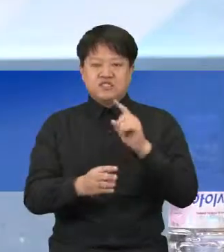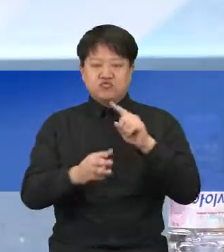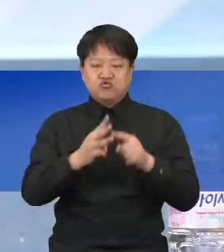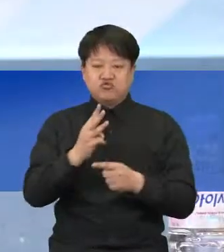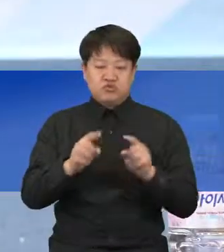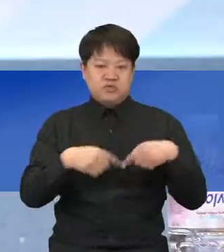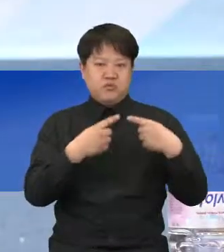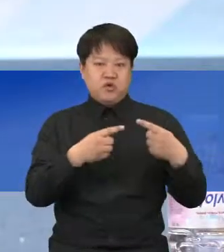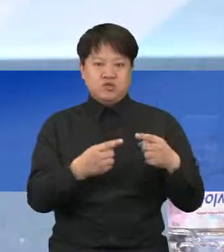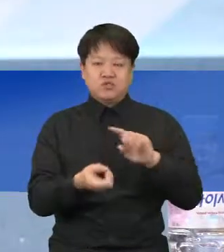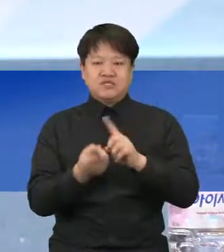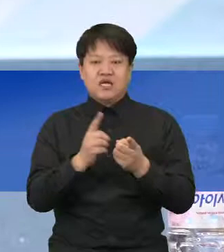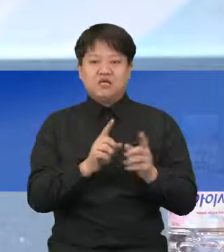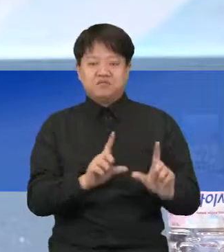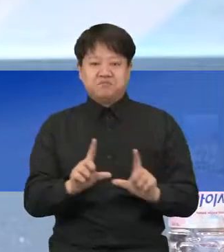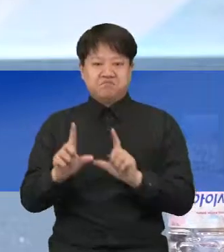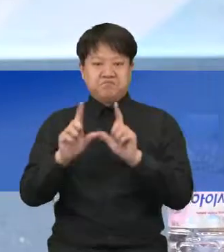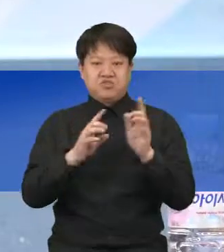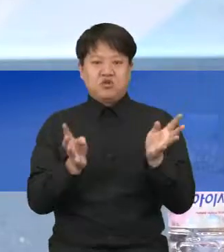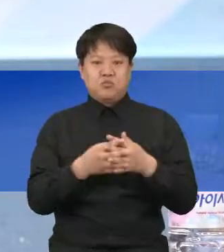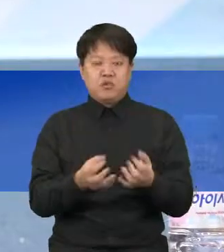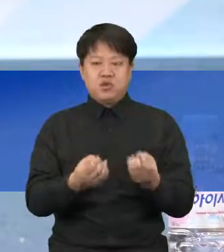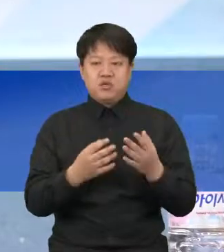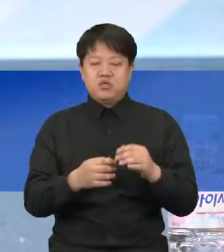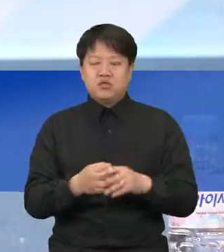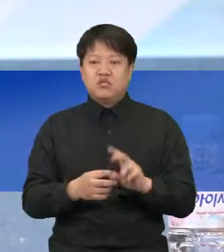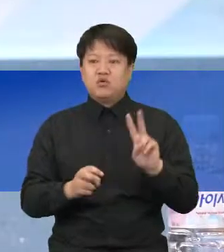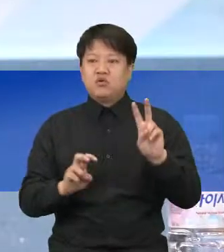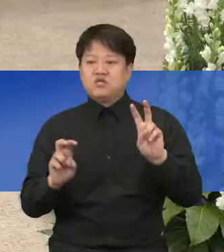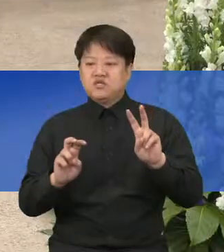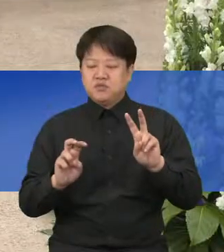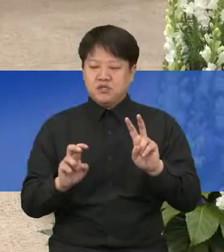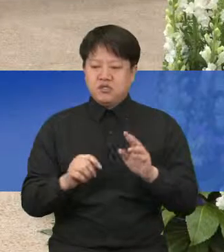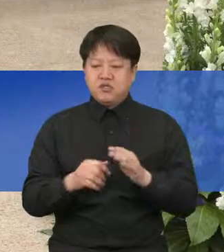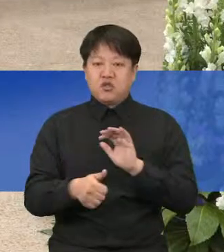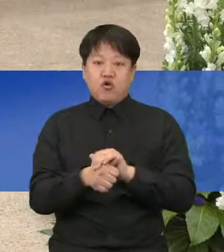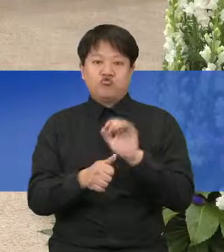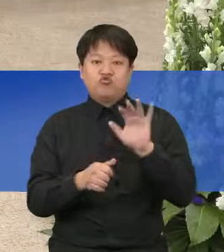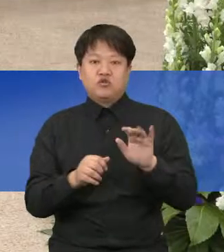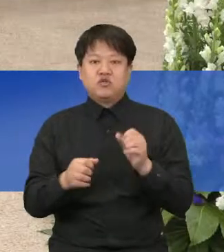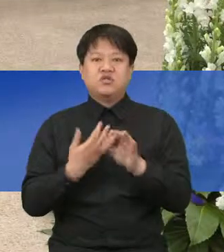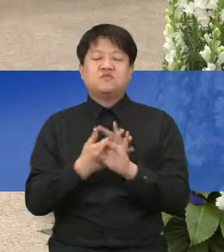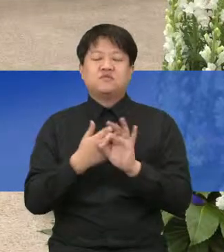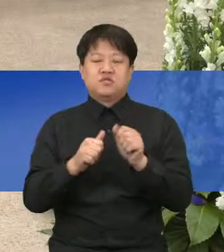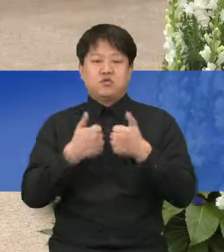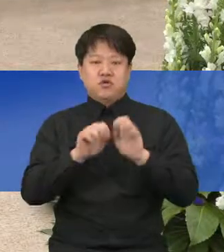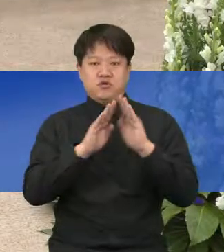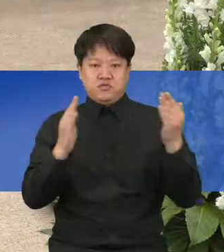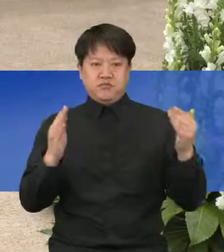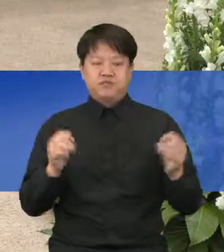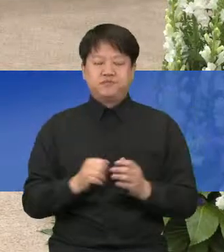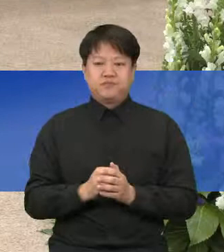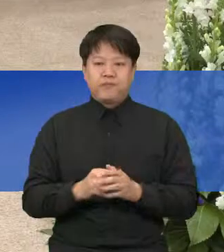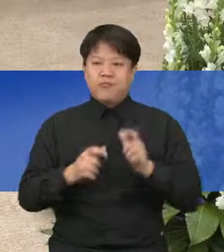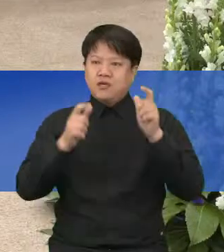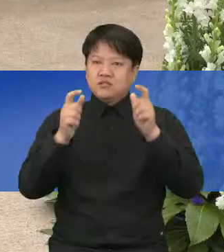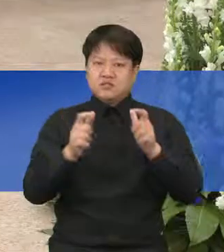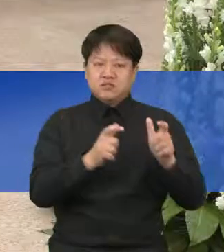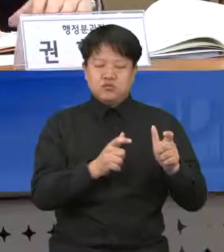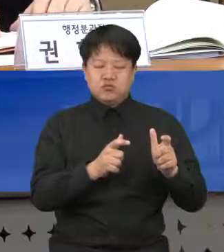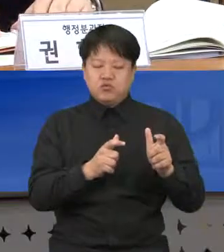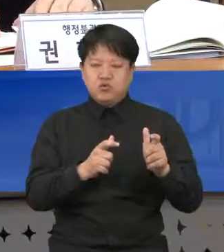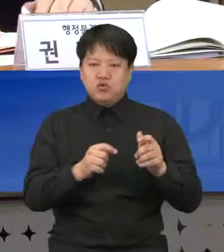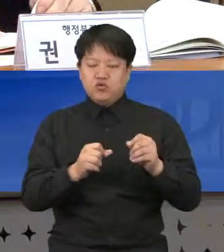동해안 상생협의회는 20일 경주에서 임시회를 열었습니다. 이날 임시회의에서는 지역 균형 발전